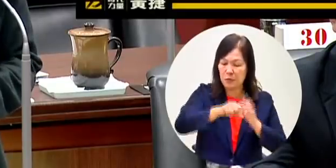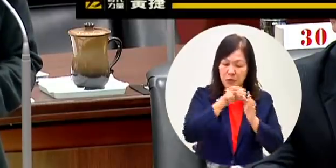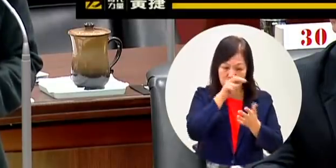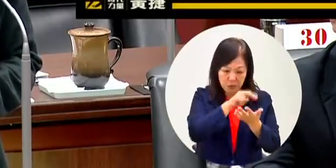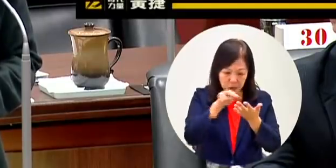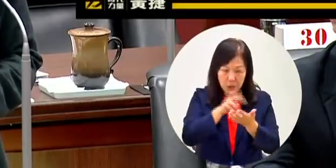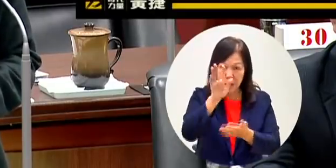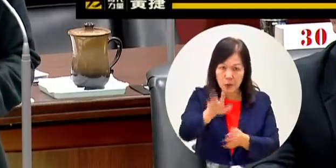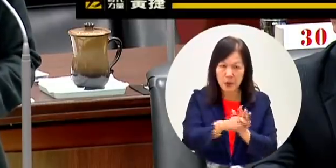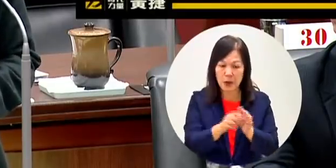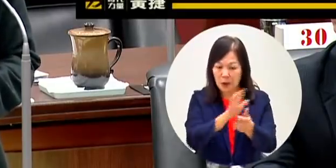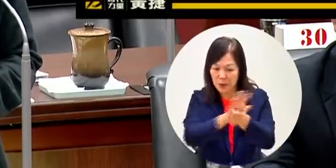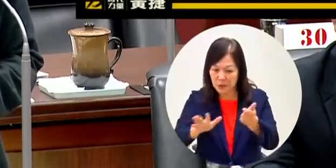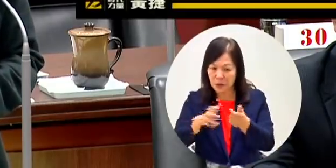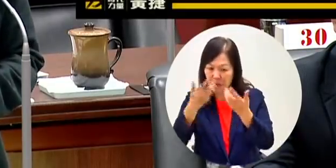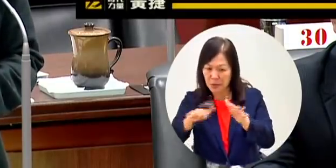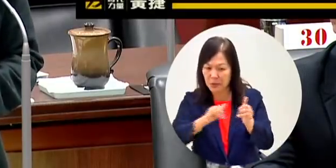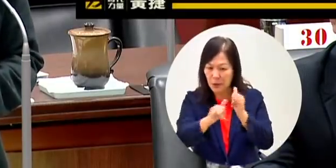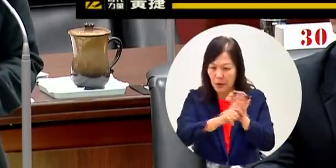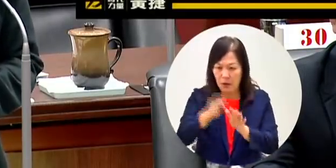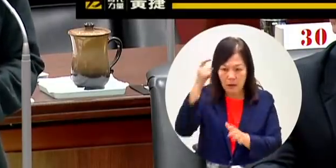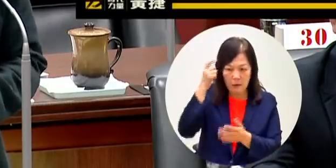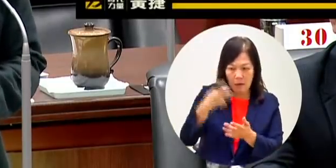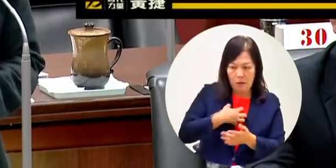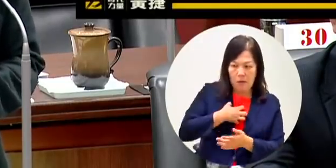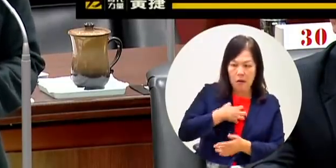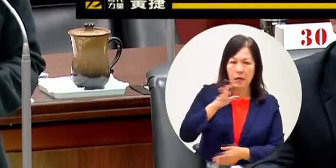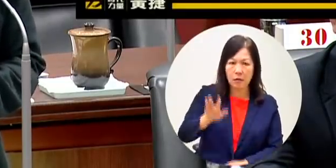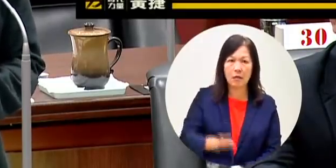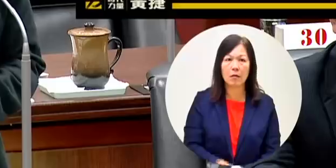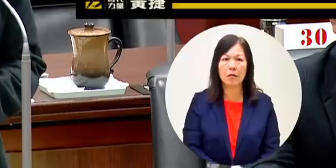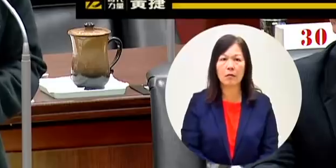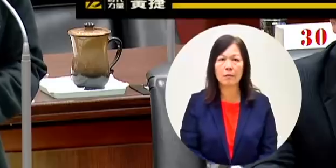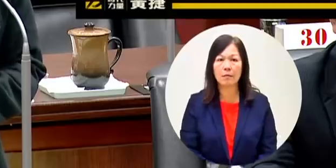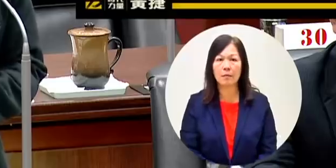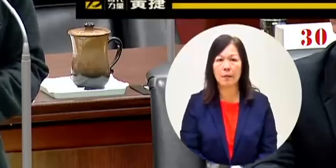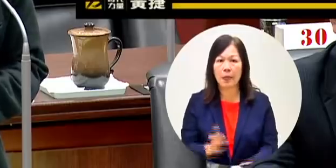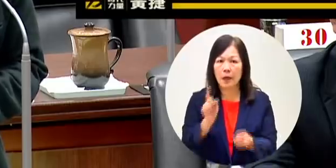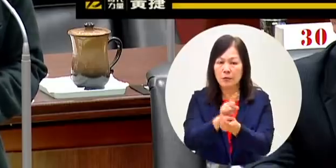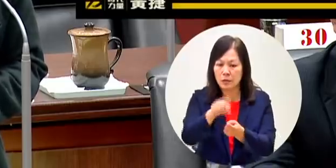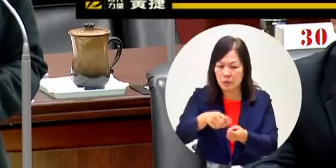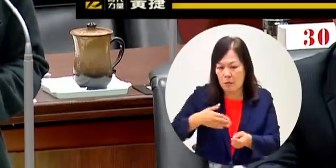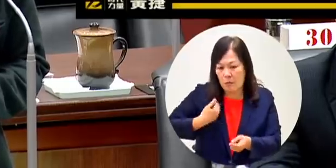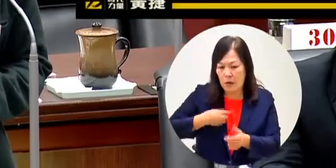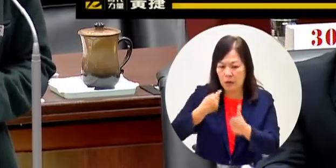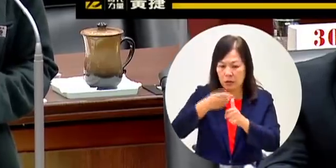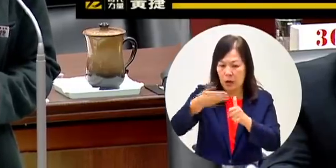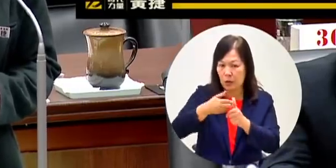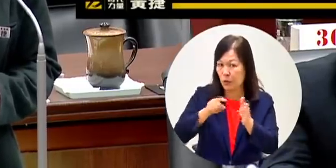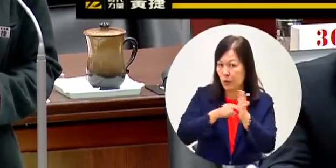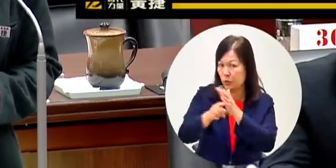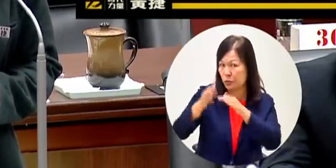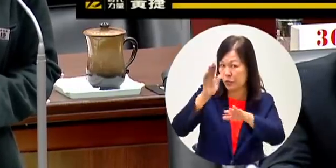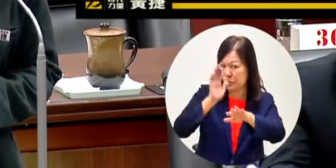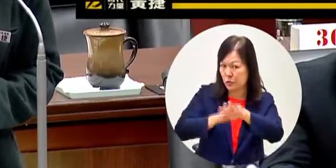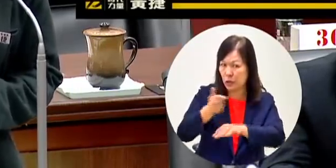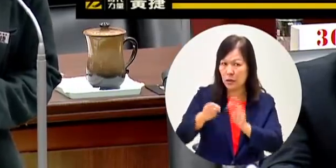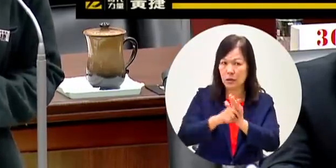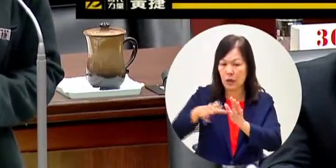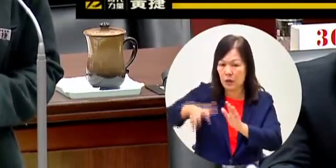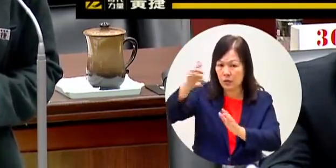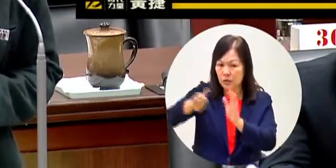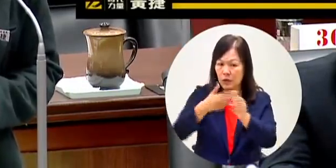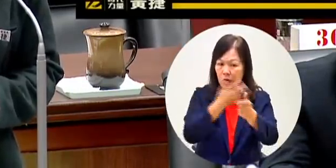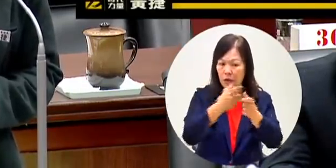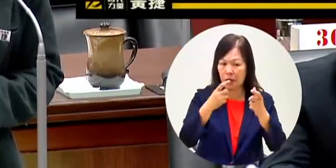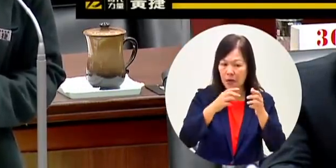恐慌，不知道为什么一个教育专业的一个首长竟然要让牧师看过。请问现